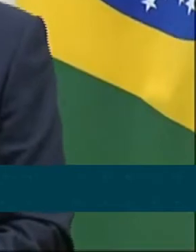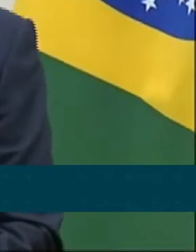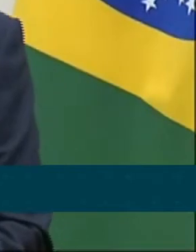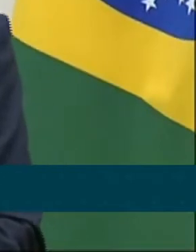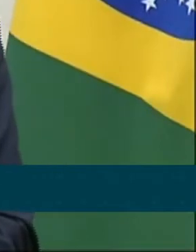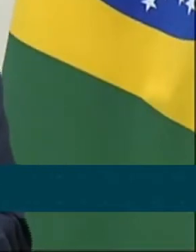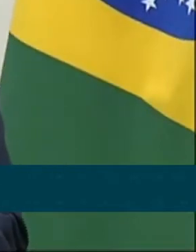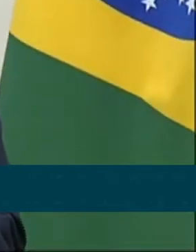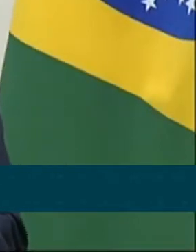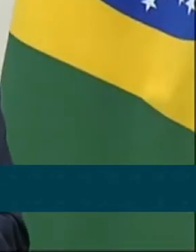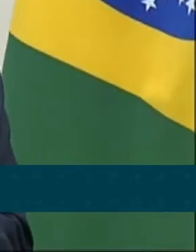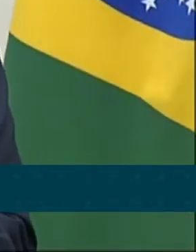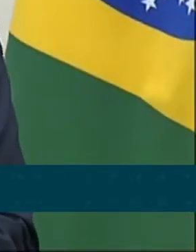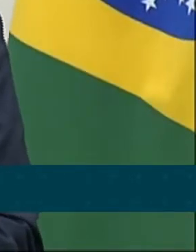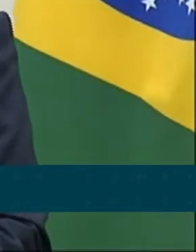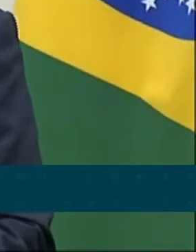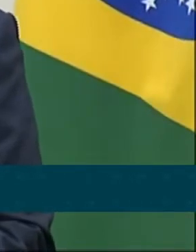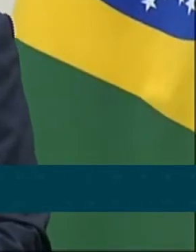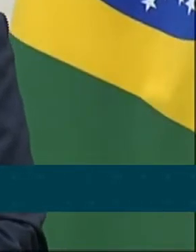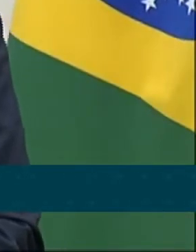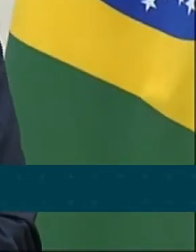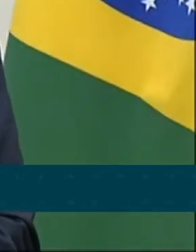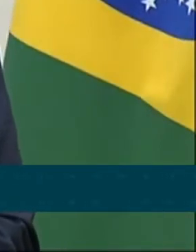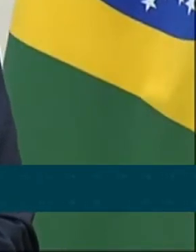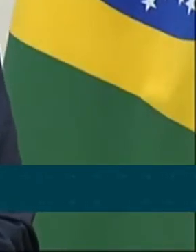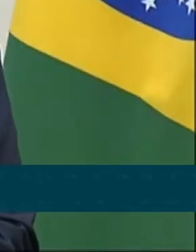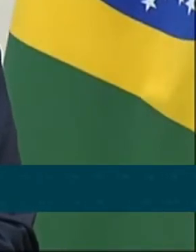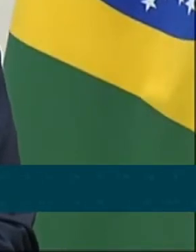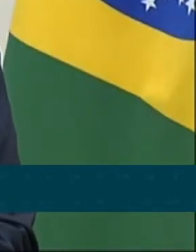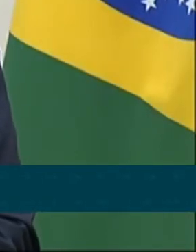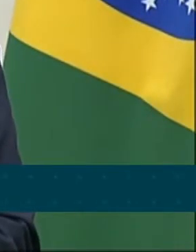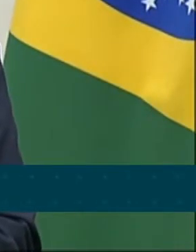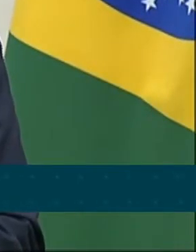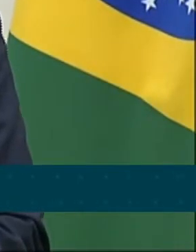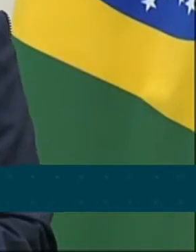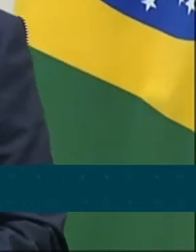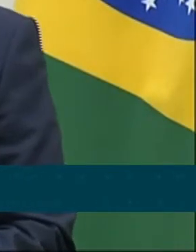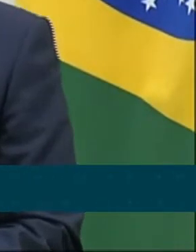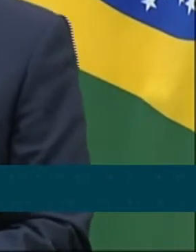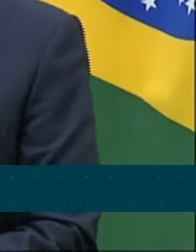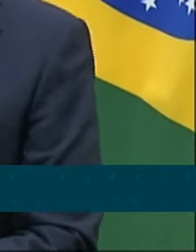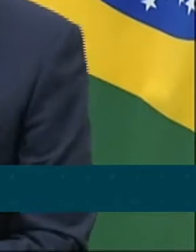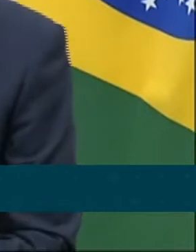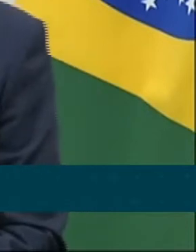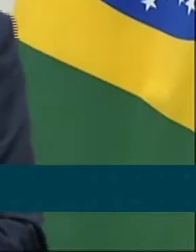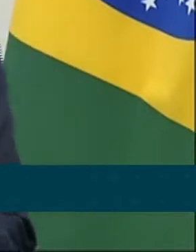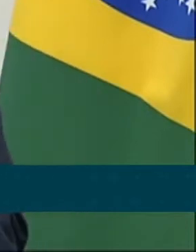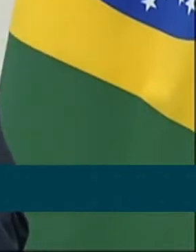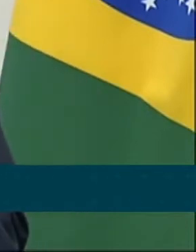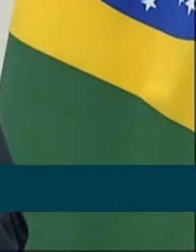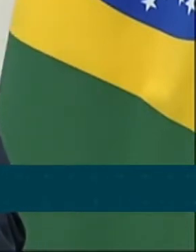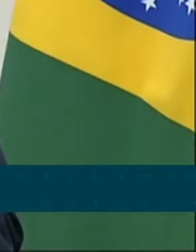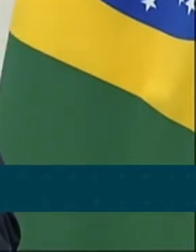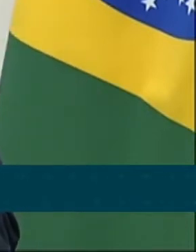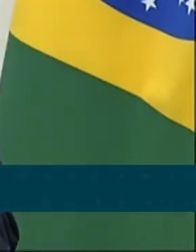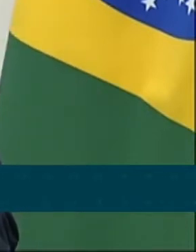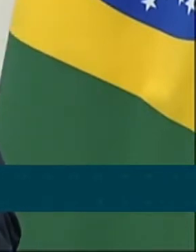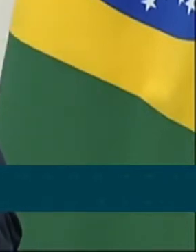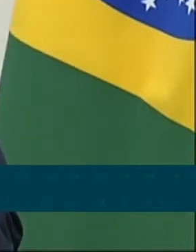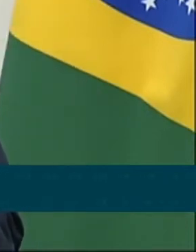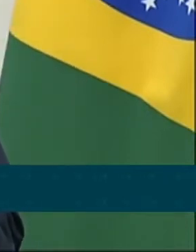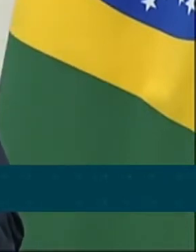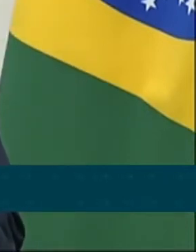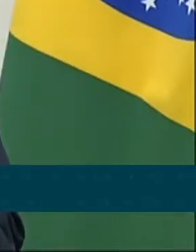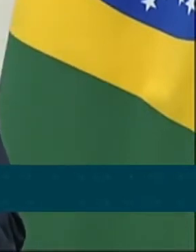стремимся развивать политические, экономические и гуманитарные связи. Тесно взаимодействуем на международной арене, в том